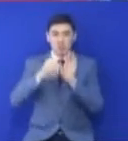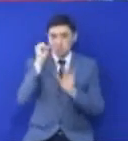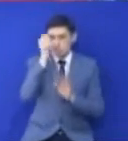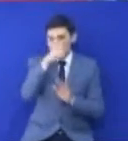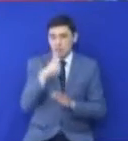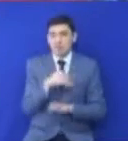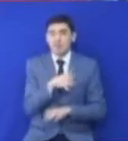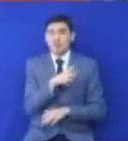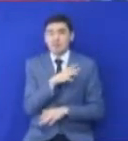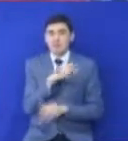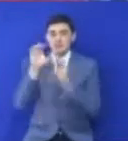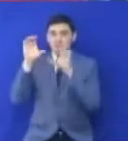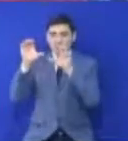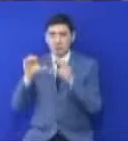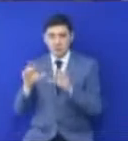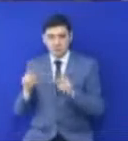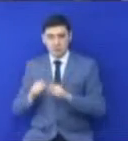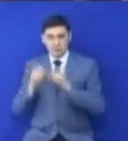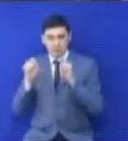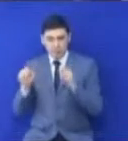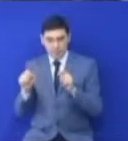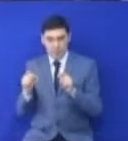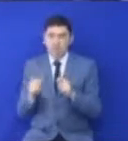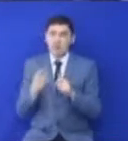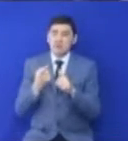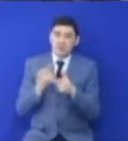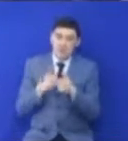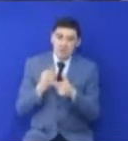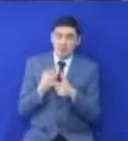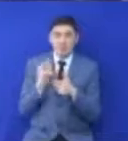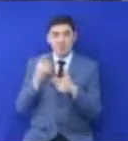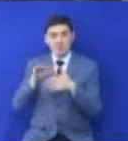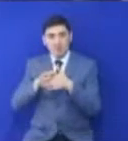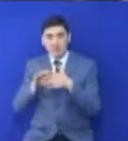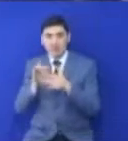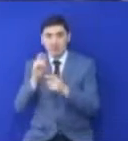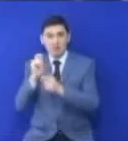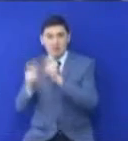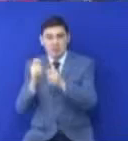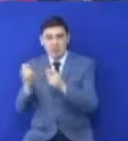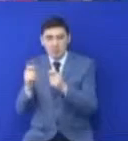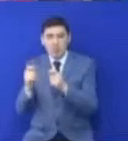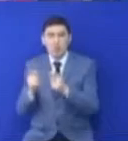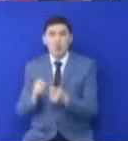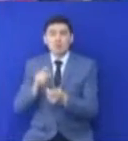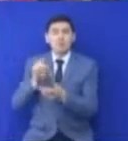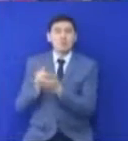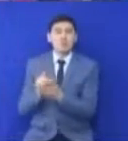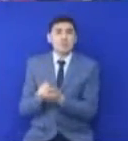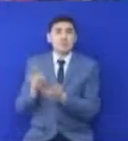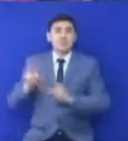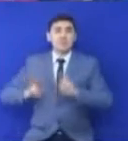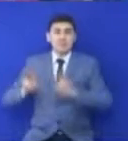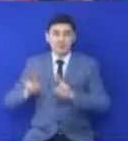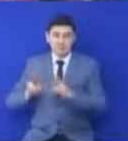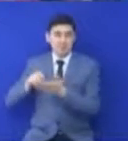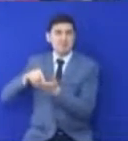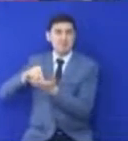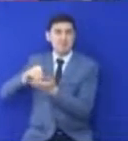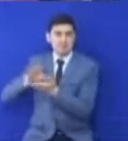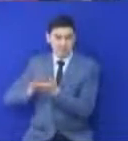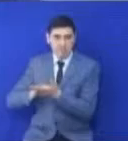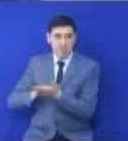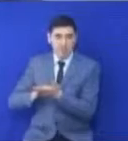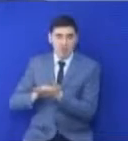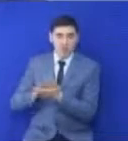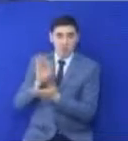қазақ азаматтардың тегі мен әкесінің атын жазуға байланысты мәселелерді шешу тәртібі туралы жарлық аясында қолға алынып отыр. Қазіргі таңда